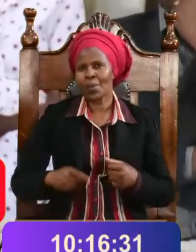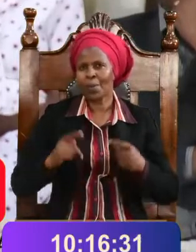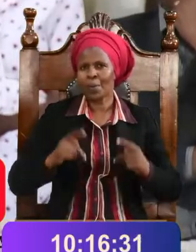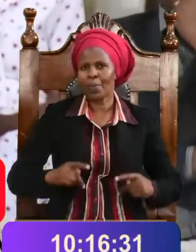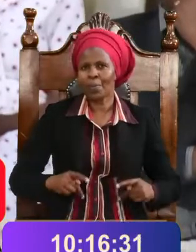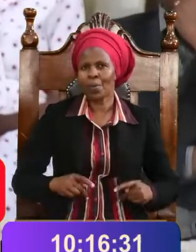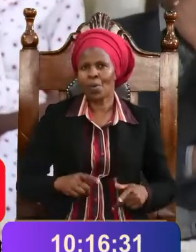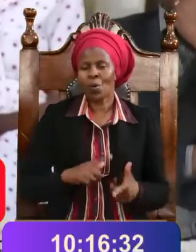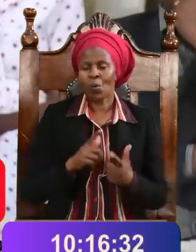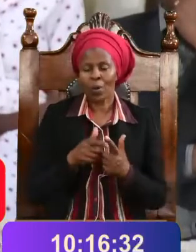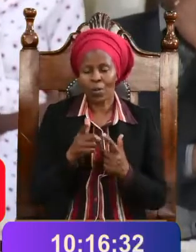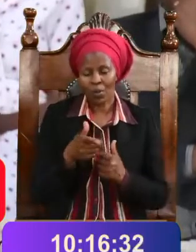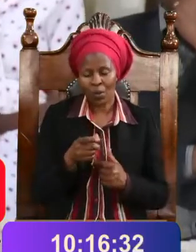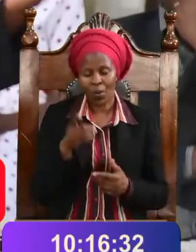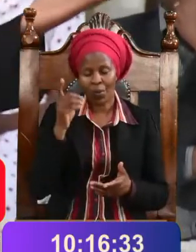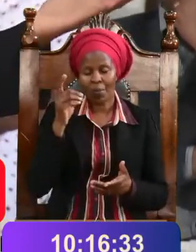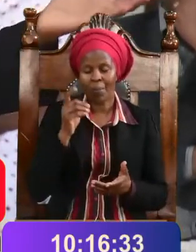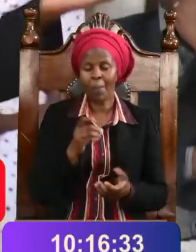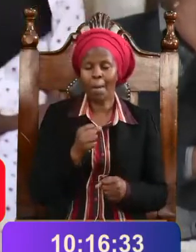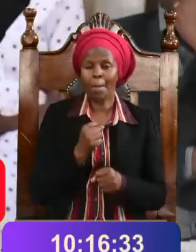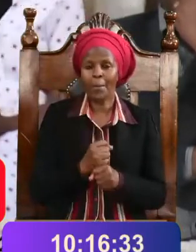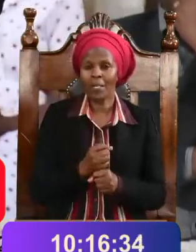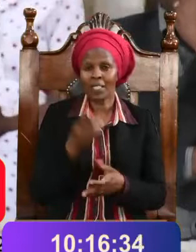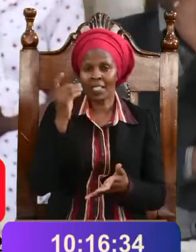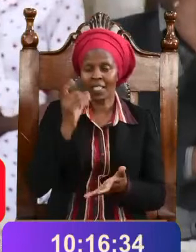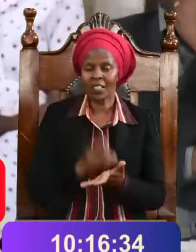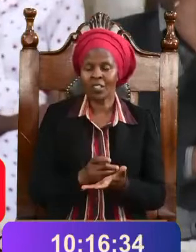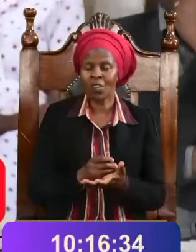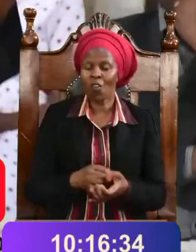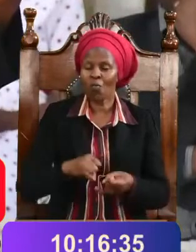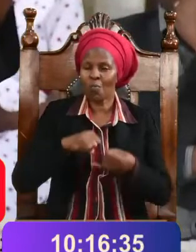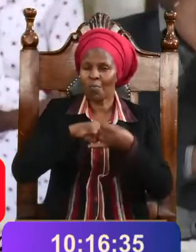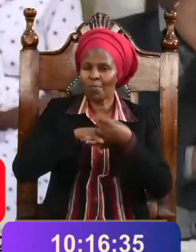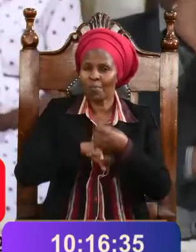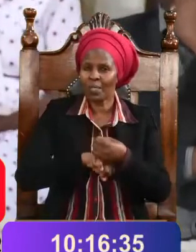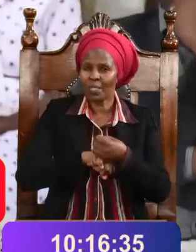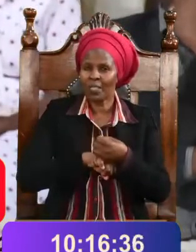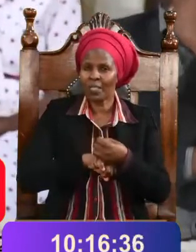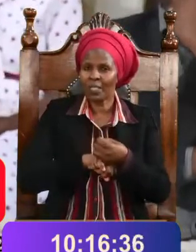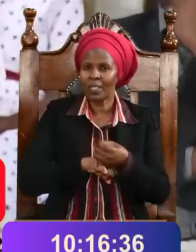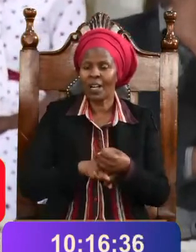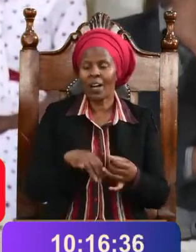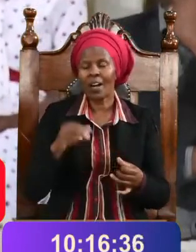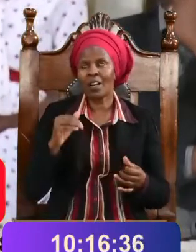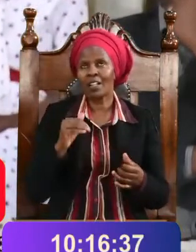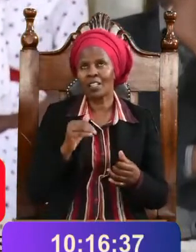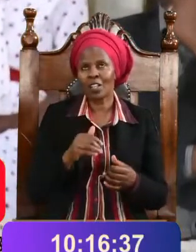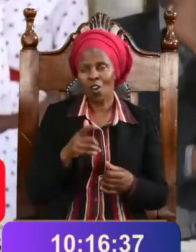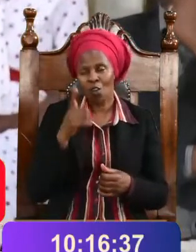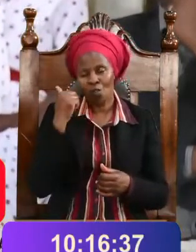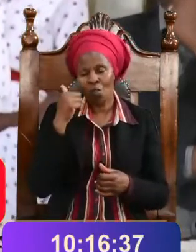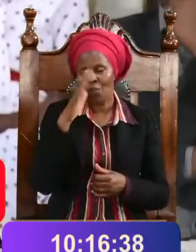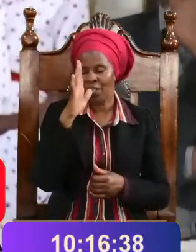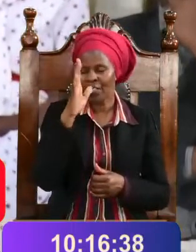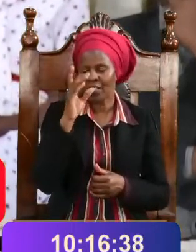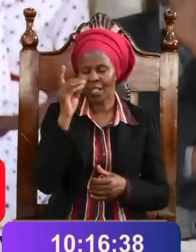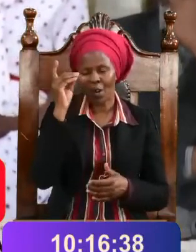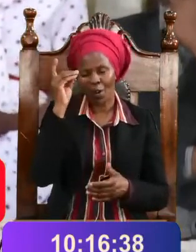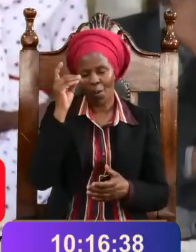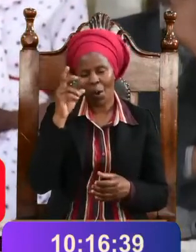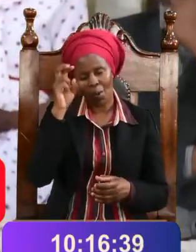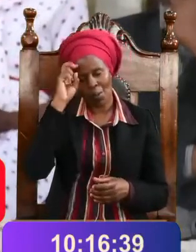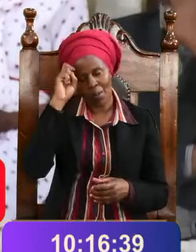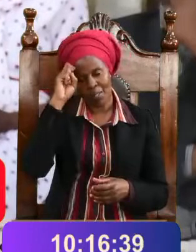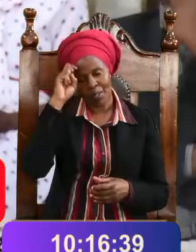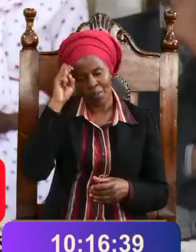uamuzi wa kupata mke ama mume, unahitaji hekima itokayo kwa Mungu, so that you know who is it that God has chosen